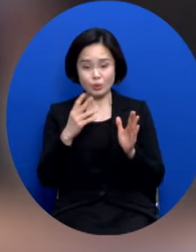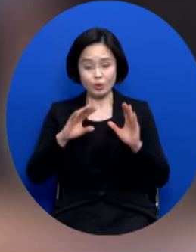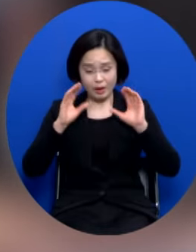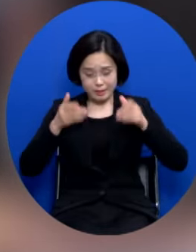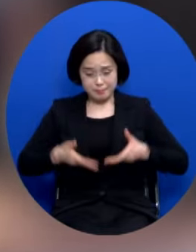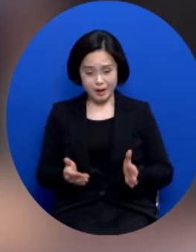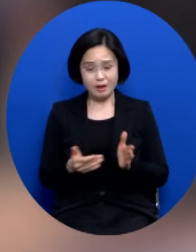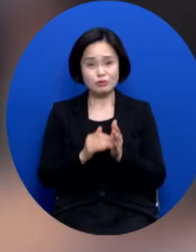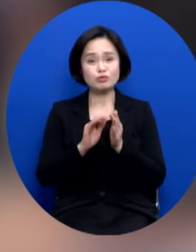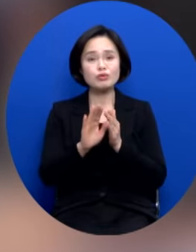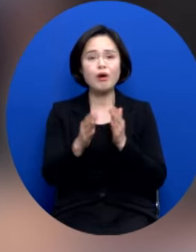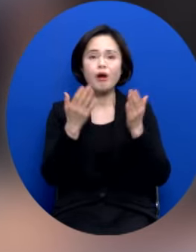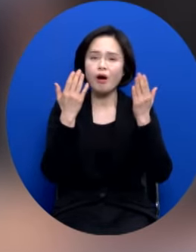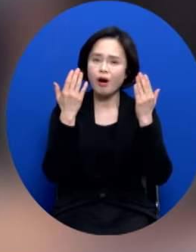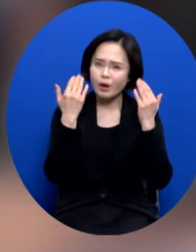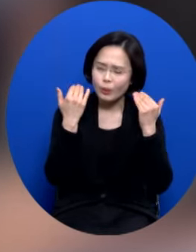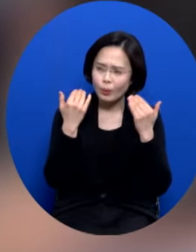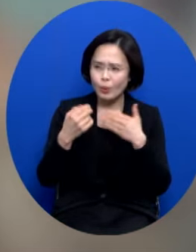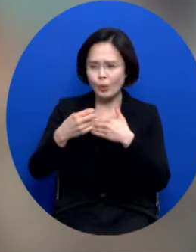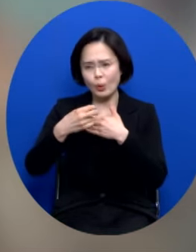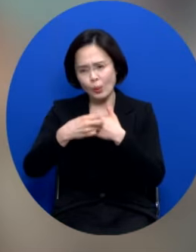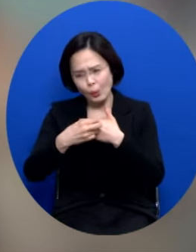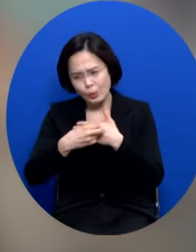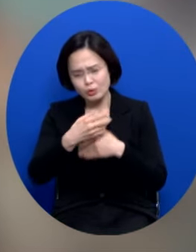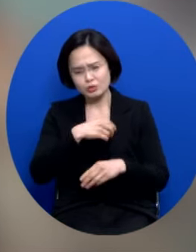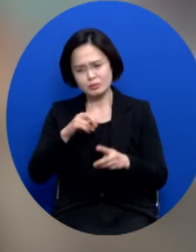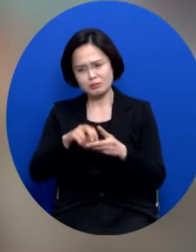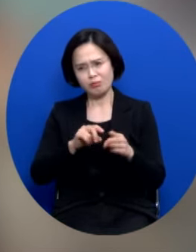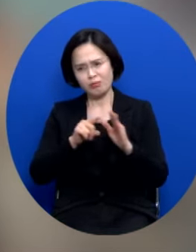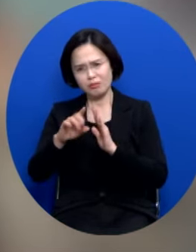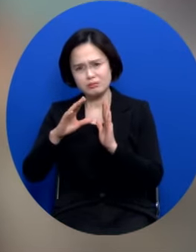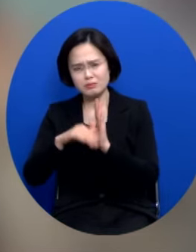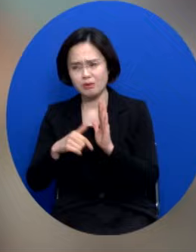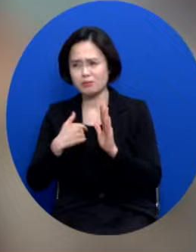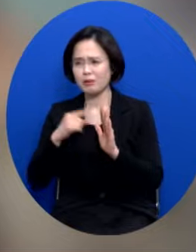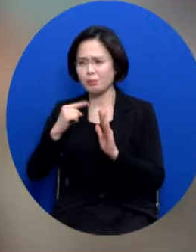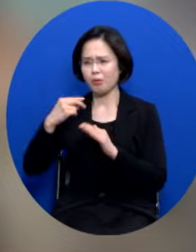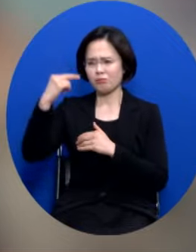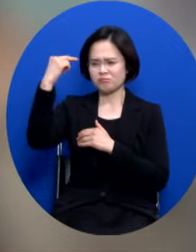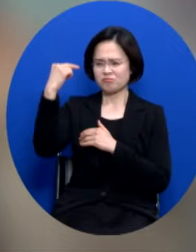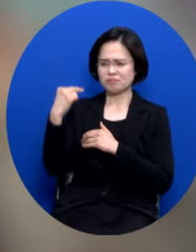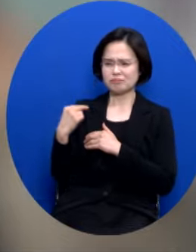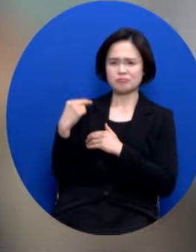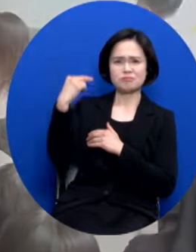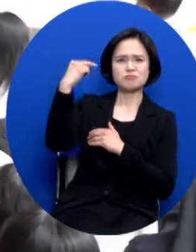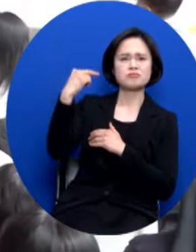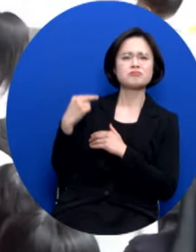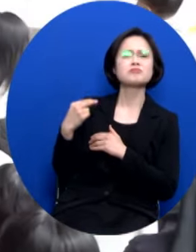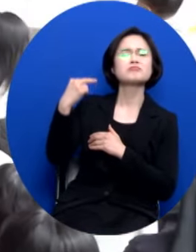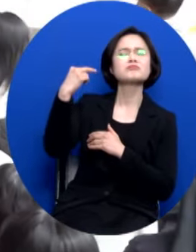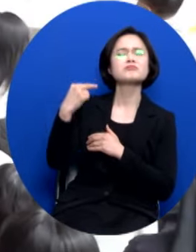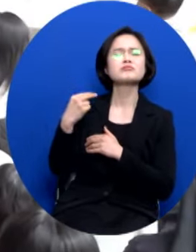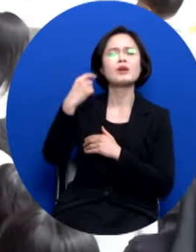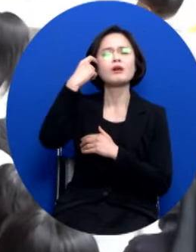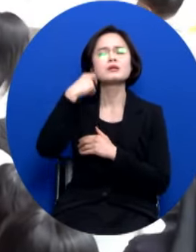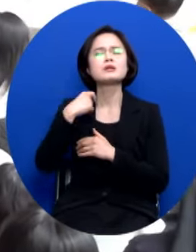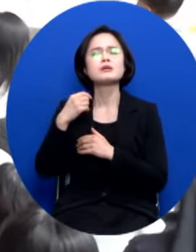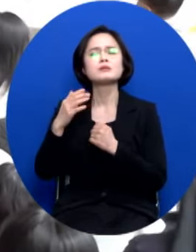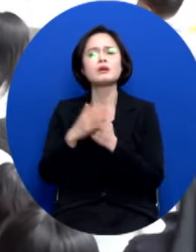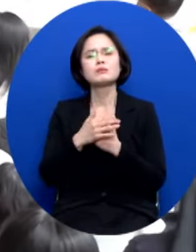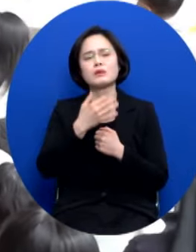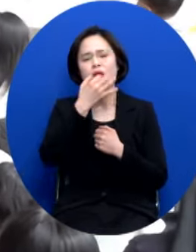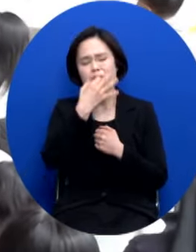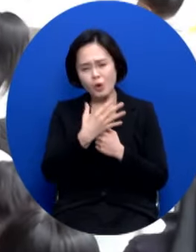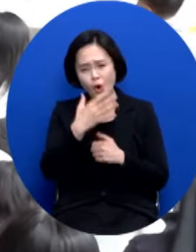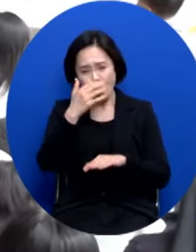의료기관, 지역주민센터에서 겪은 차별 경험은 녹록지 않은 현실을 보여줬습니다. 전문가들은 위기